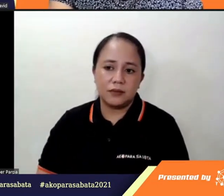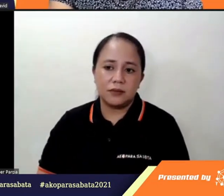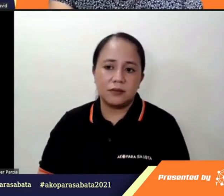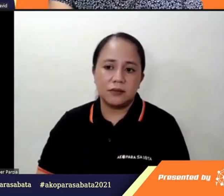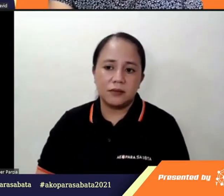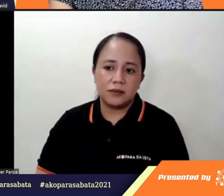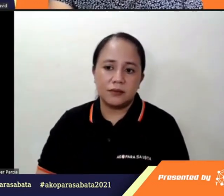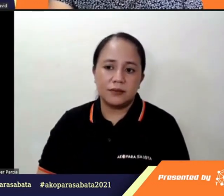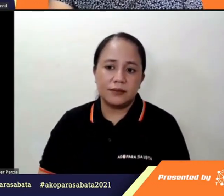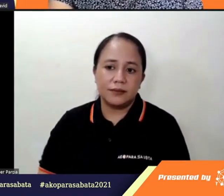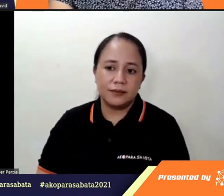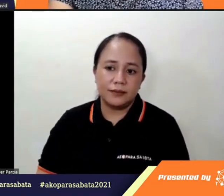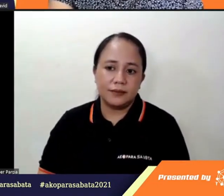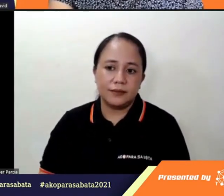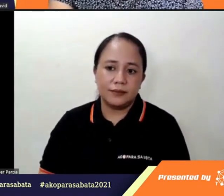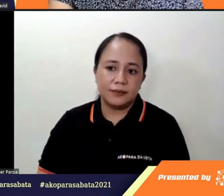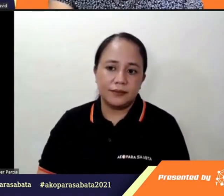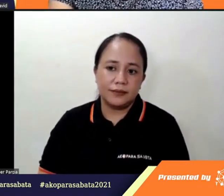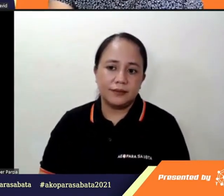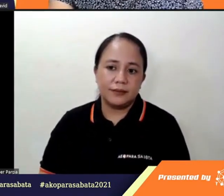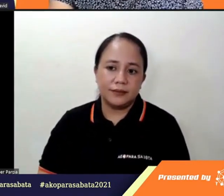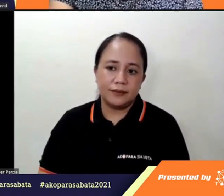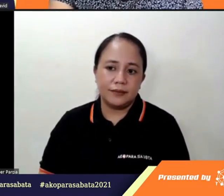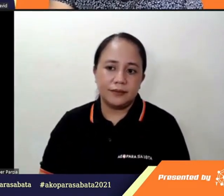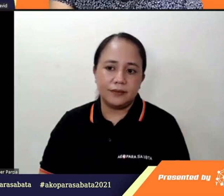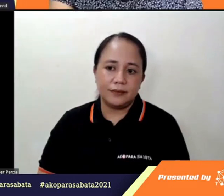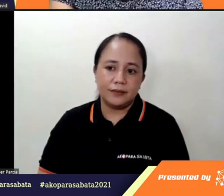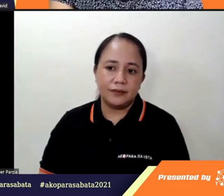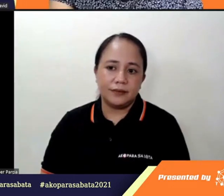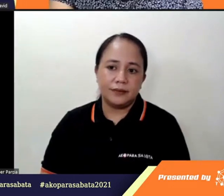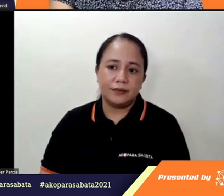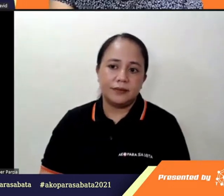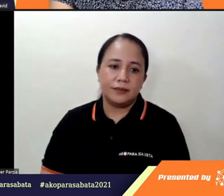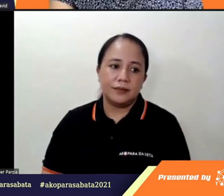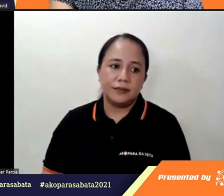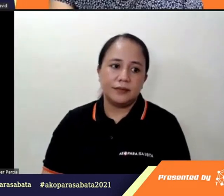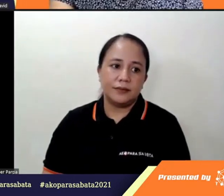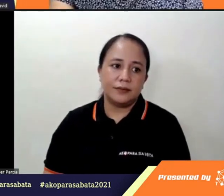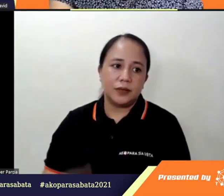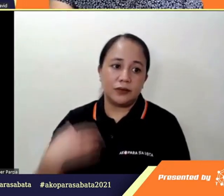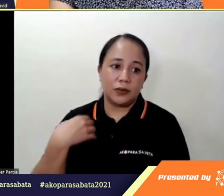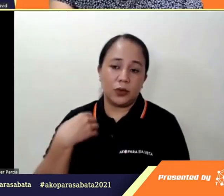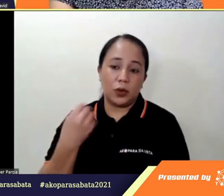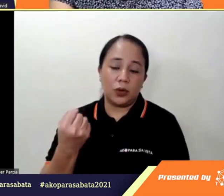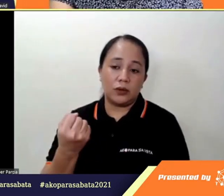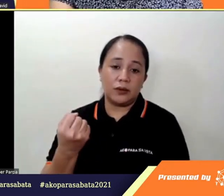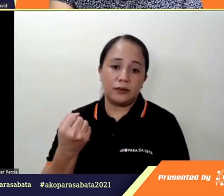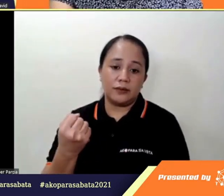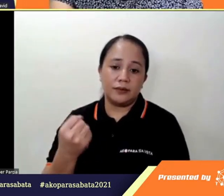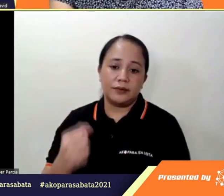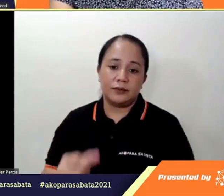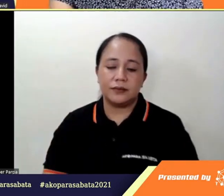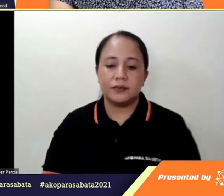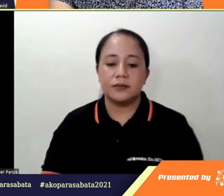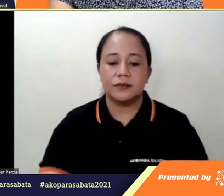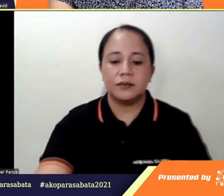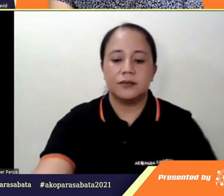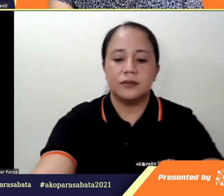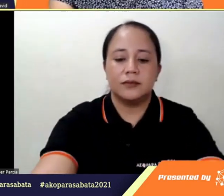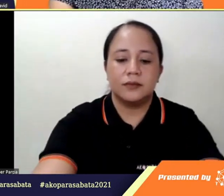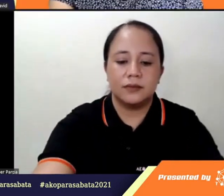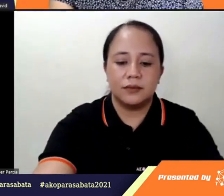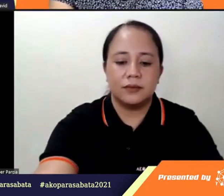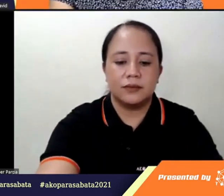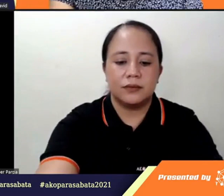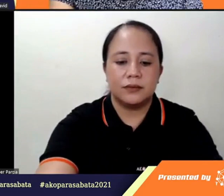na ring, ano ba, especially for helpers in the helping profession, parang wala